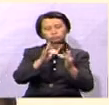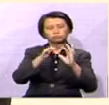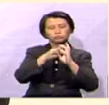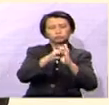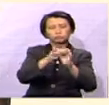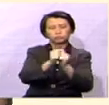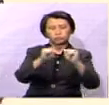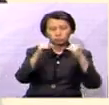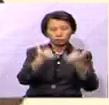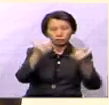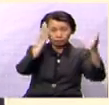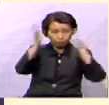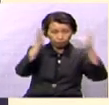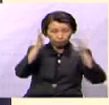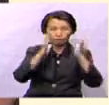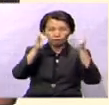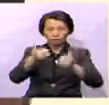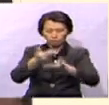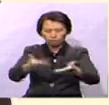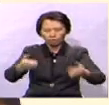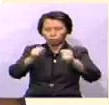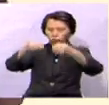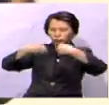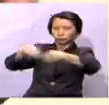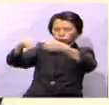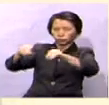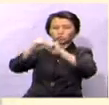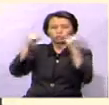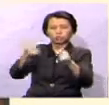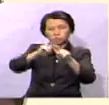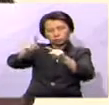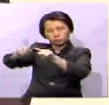kerjasama dengan syarikat tempatan agar produk boleh dijual kepada syarikat multinasional.